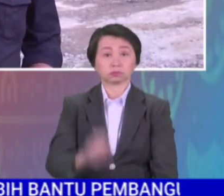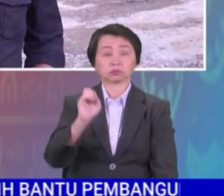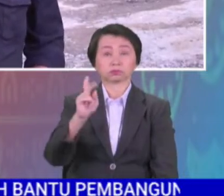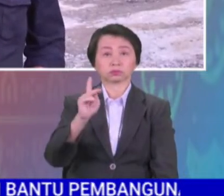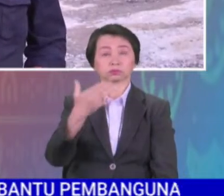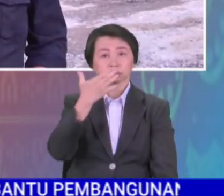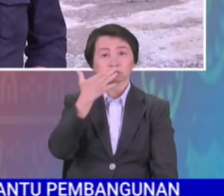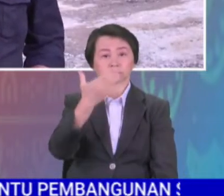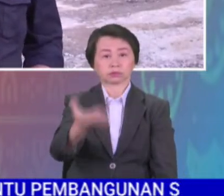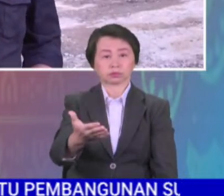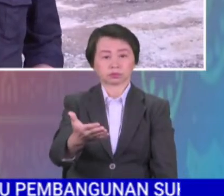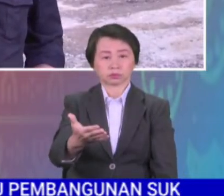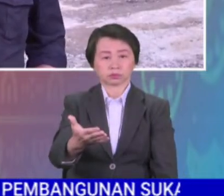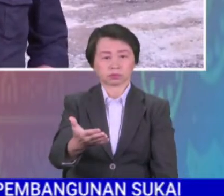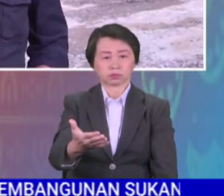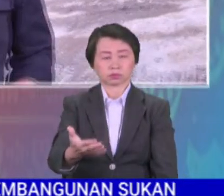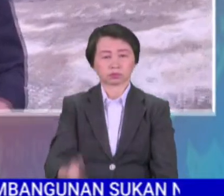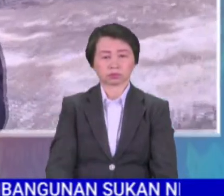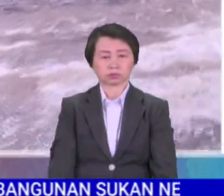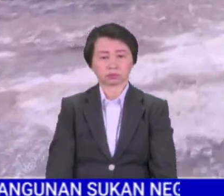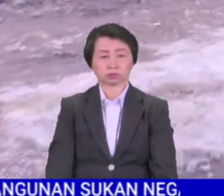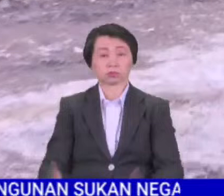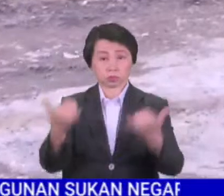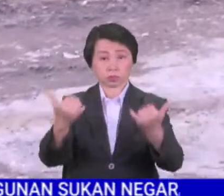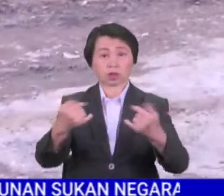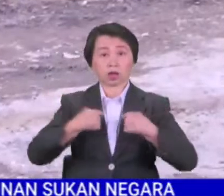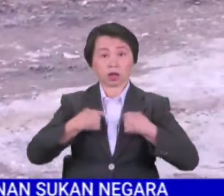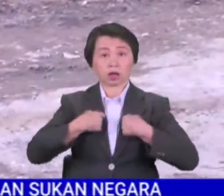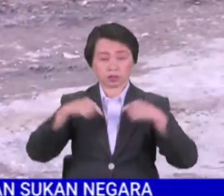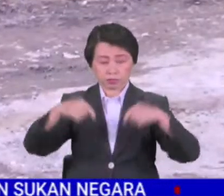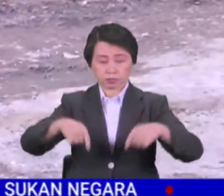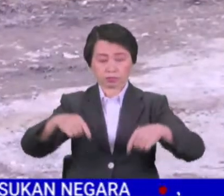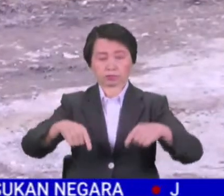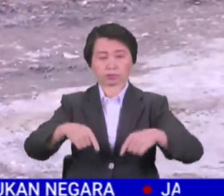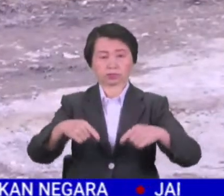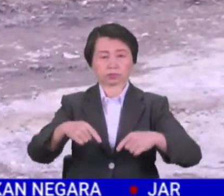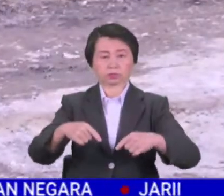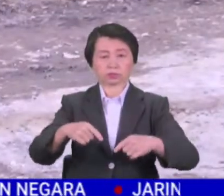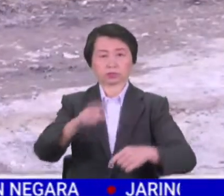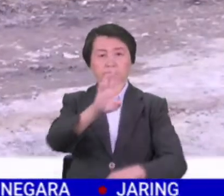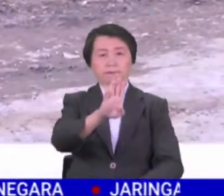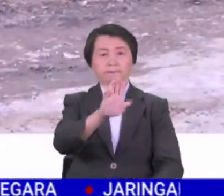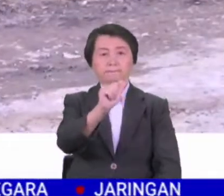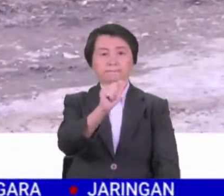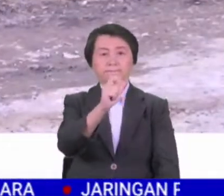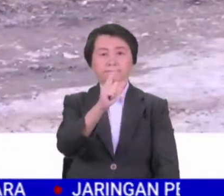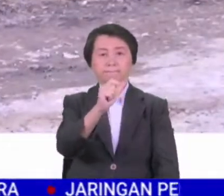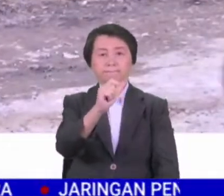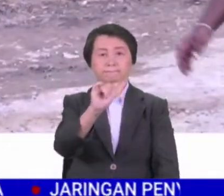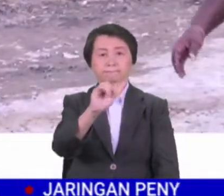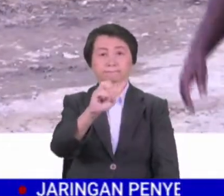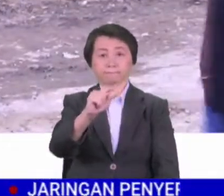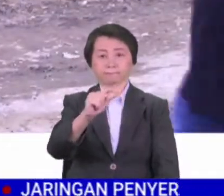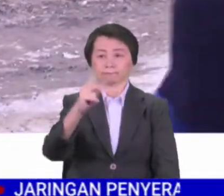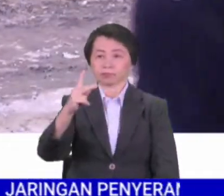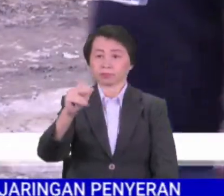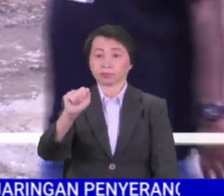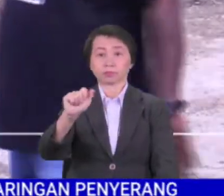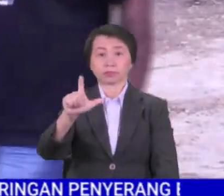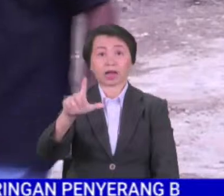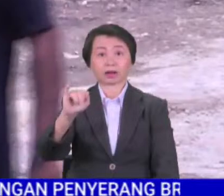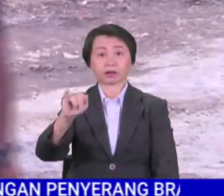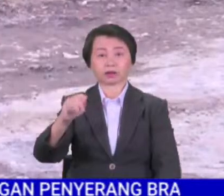Baik, terima kasih Angkasa Puri. Ketika ini saya masih lagi berada di Batang Kali, iaitu di tapak